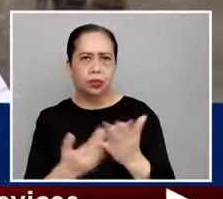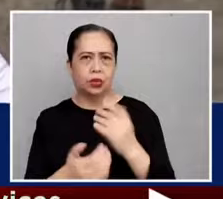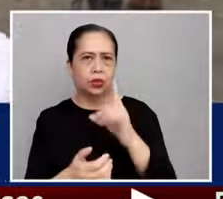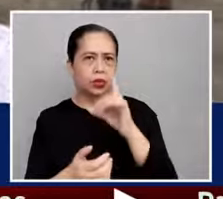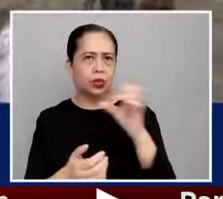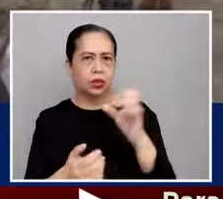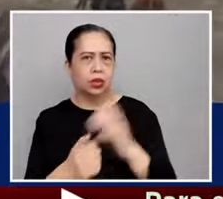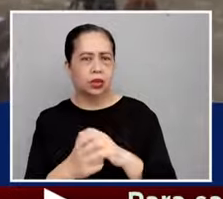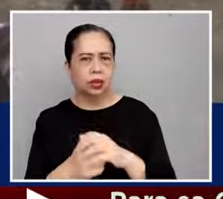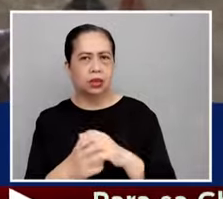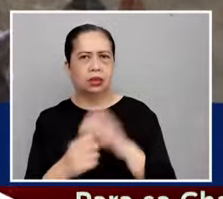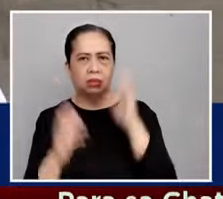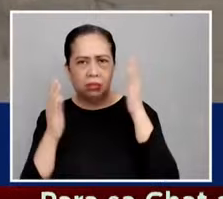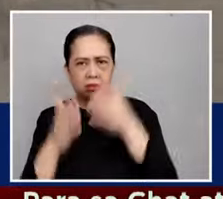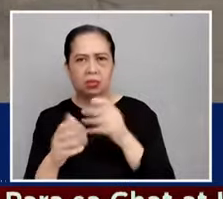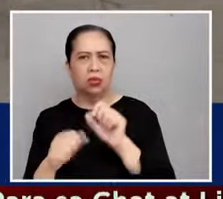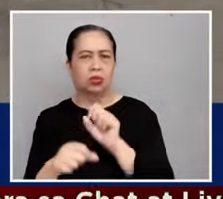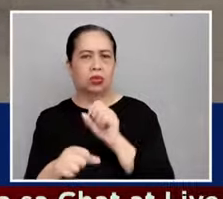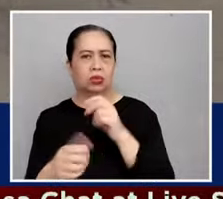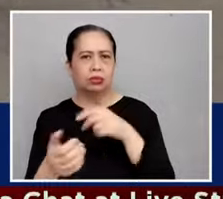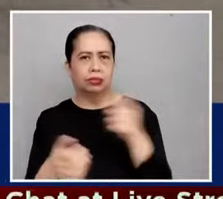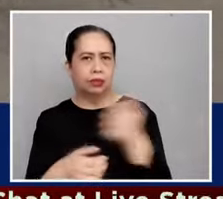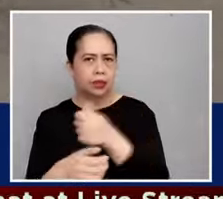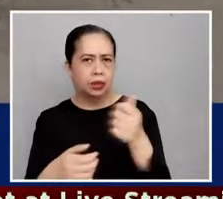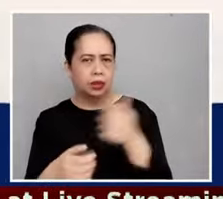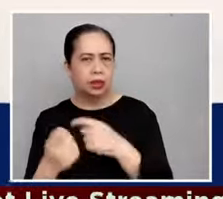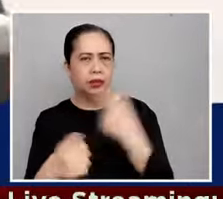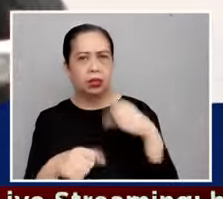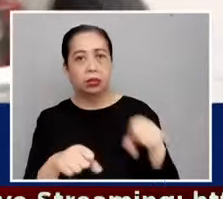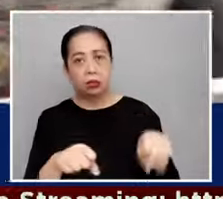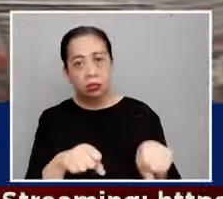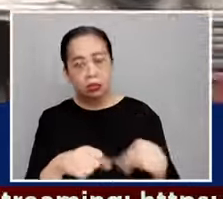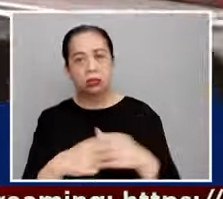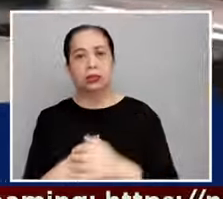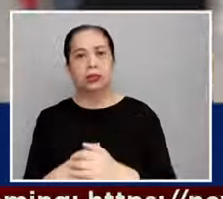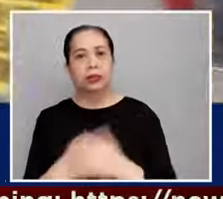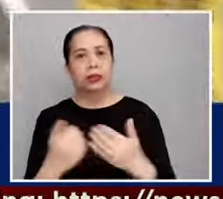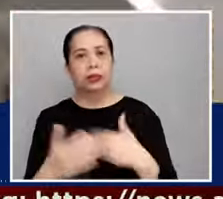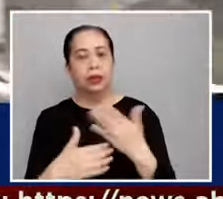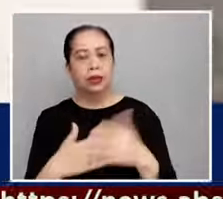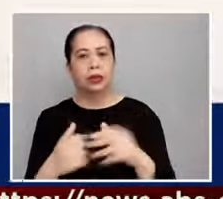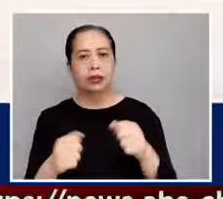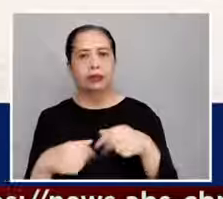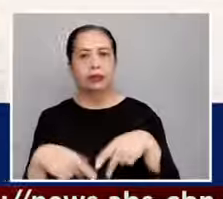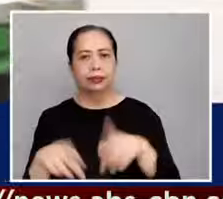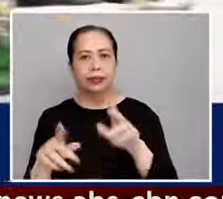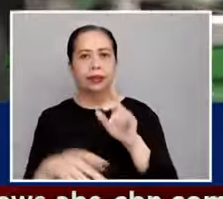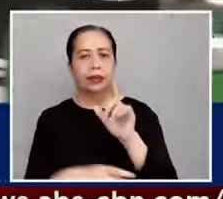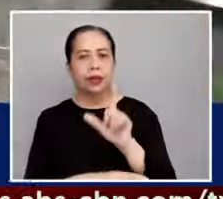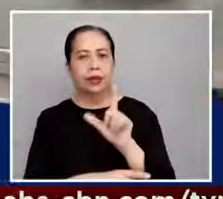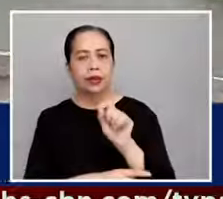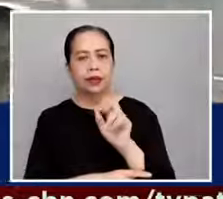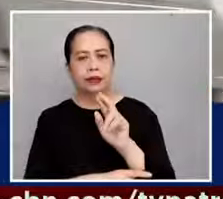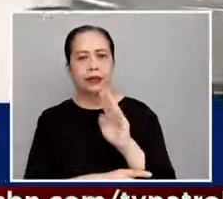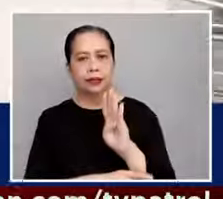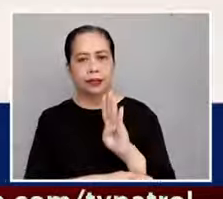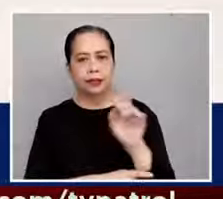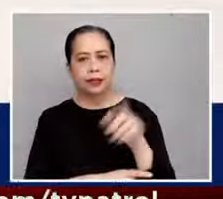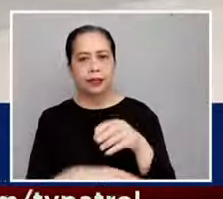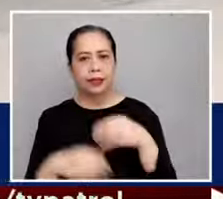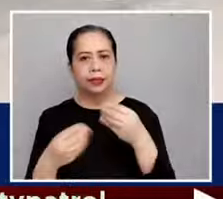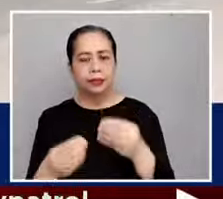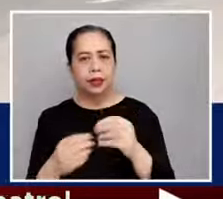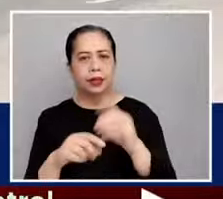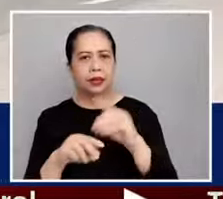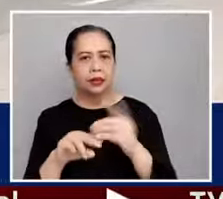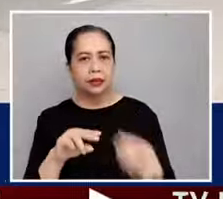po napupunta lang sa pamasahe kasi nagta-tricycle pa kami. Kasunod ng basbas ng Department of Transportation na magbigay ng diskwento